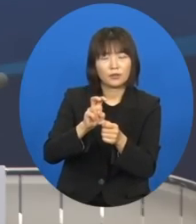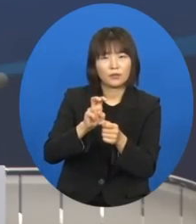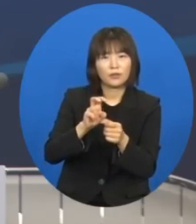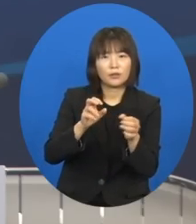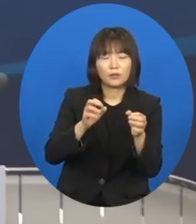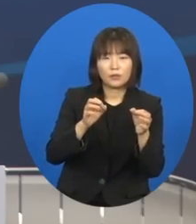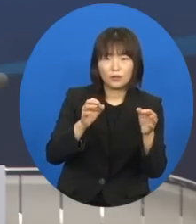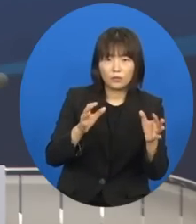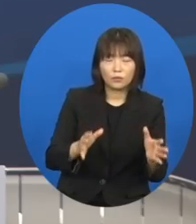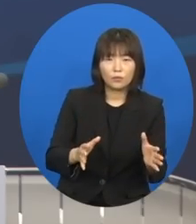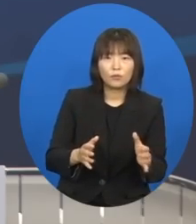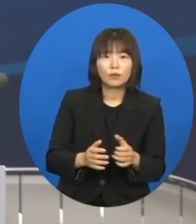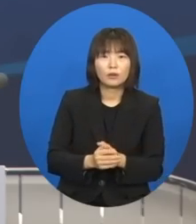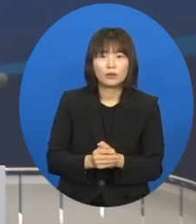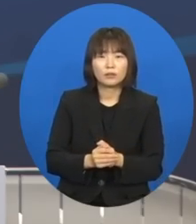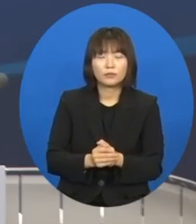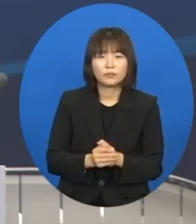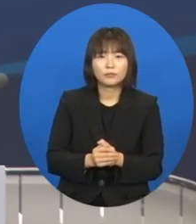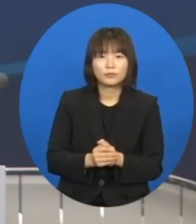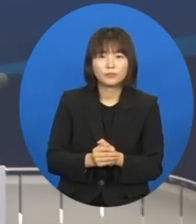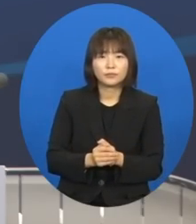동화책 한 권을 냈습니다.